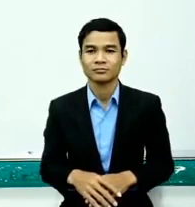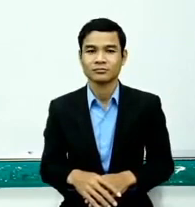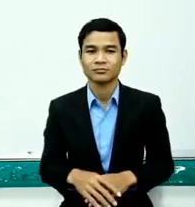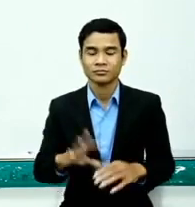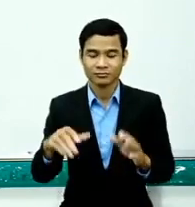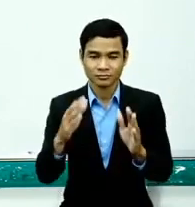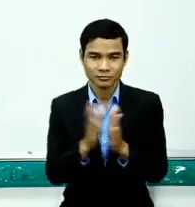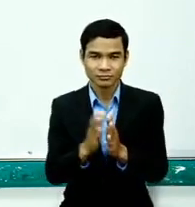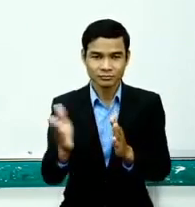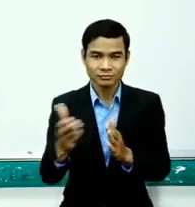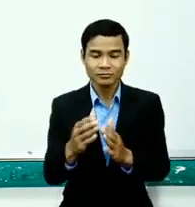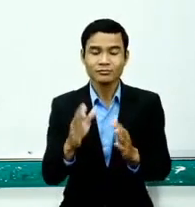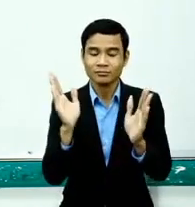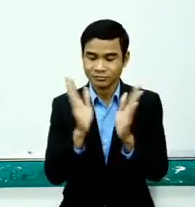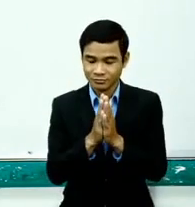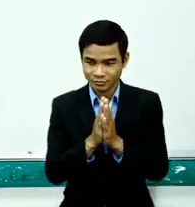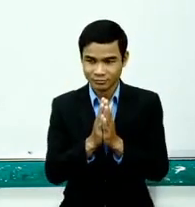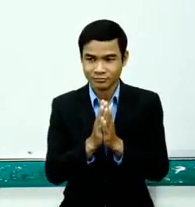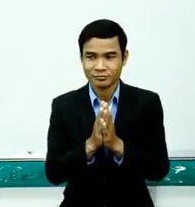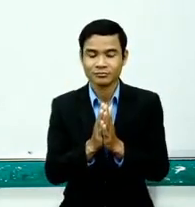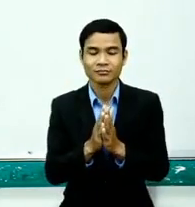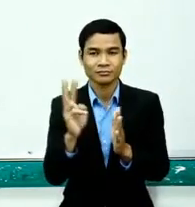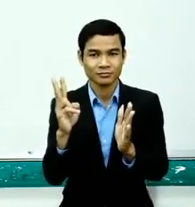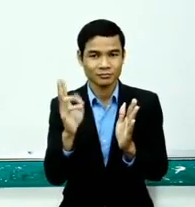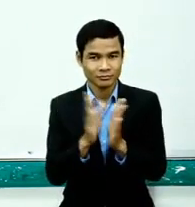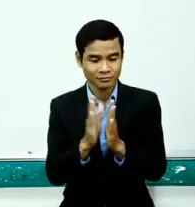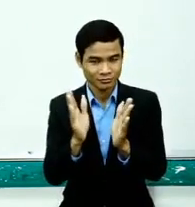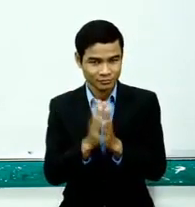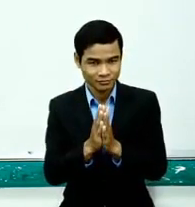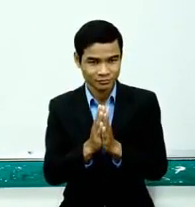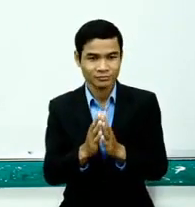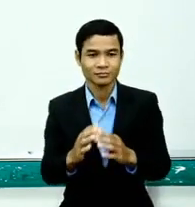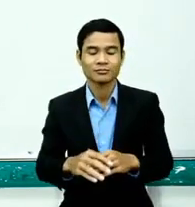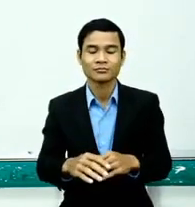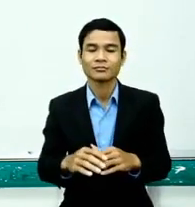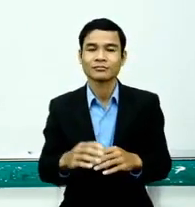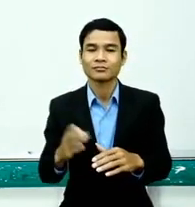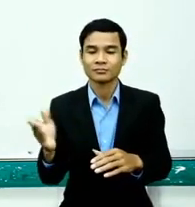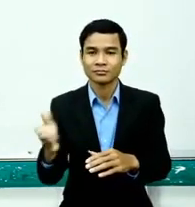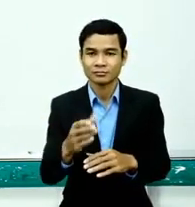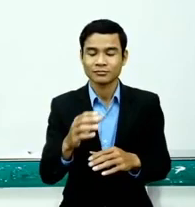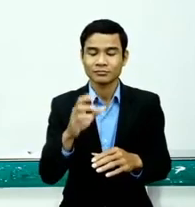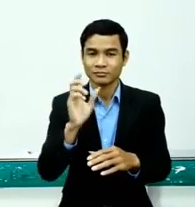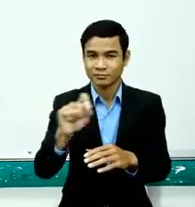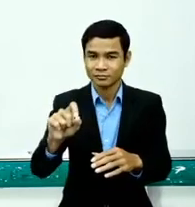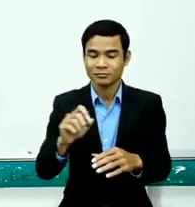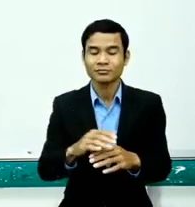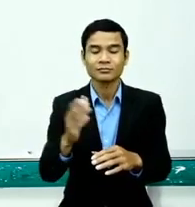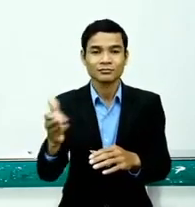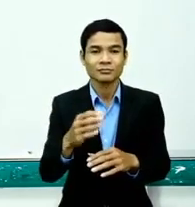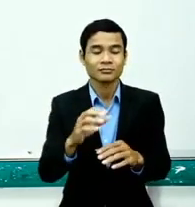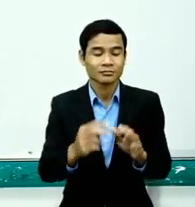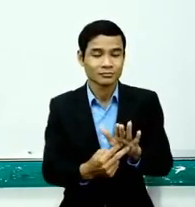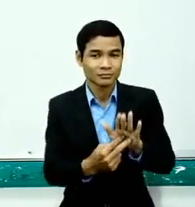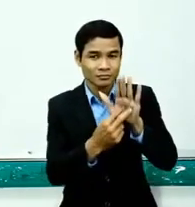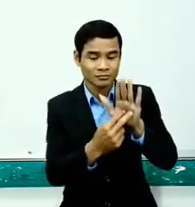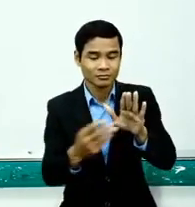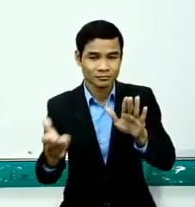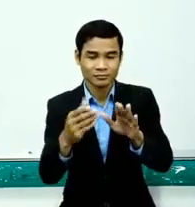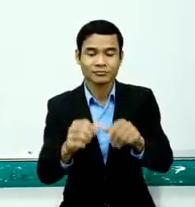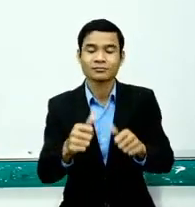អកូនកូនតែដៃម្ដងពីរដងចាអញ្ចឹងកូនសរសេរហើយកូនលើកឡើង